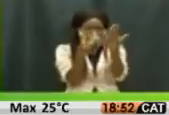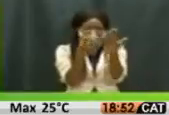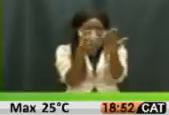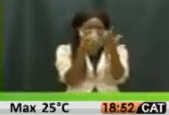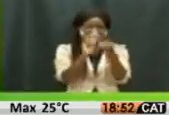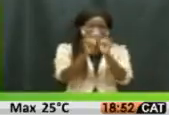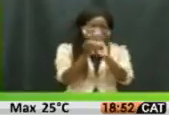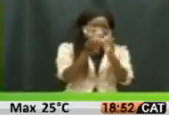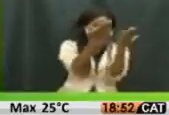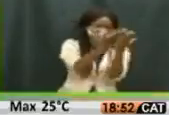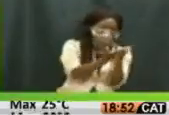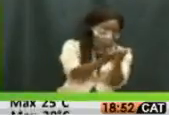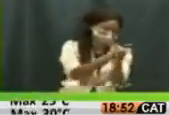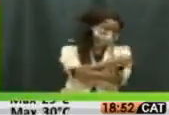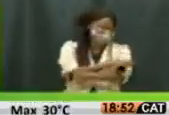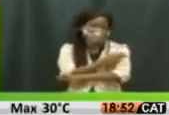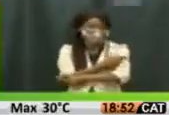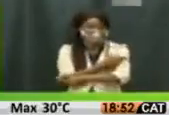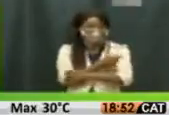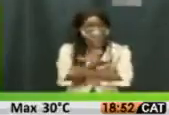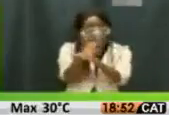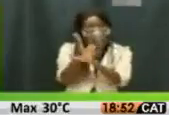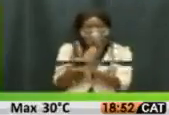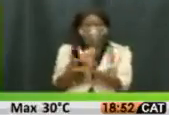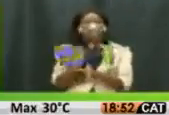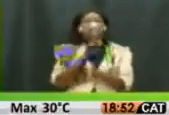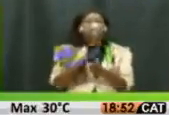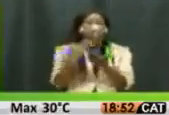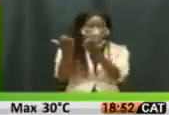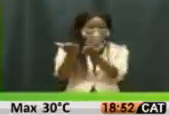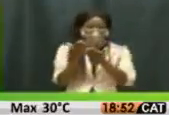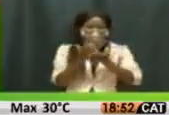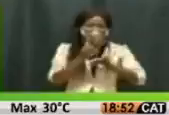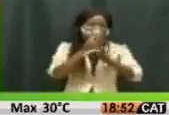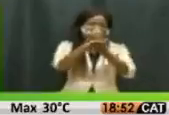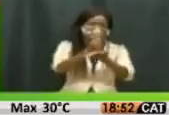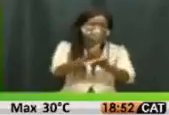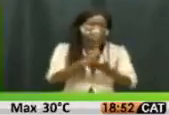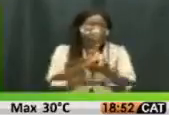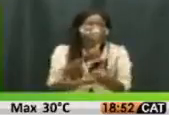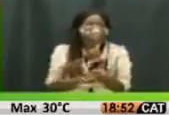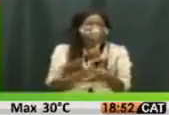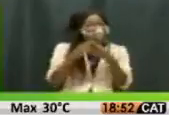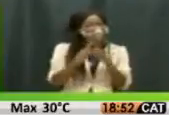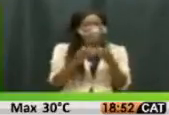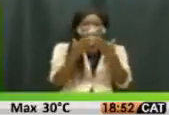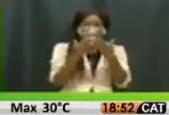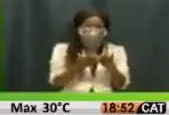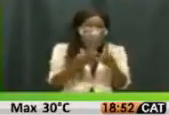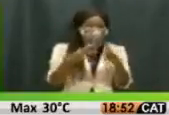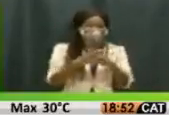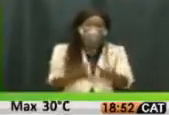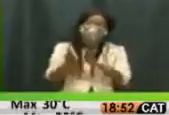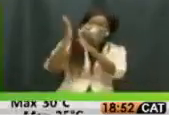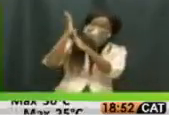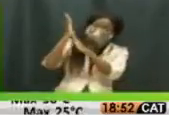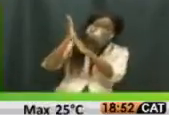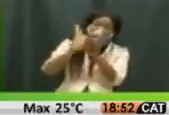agonekedwa mzipatala kuti alandire chithandizo koma titoko zaso mlungu kuti